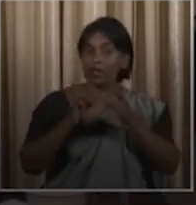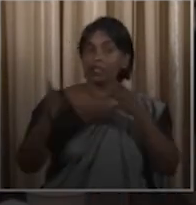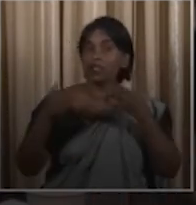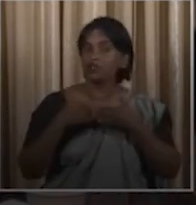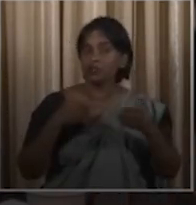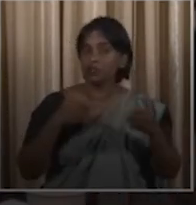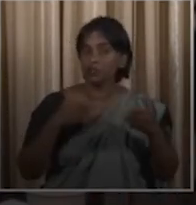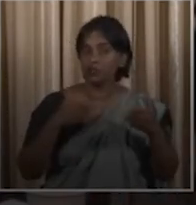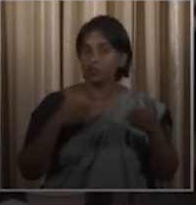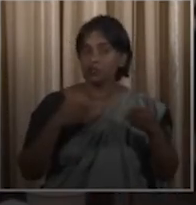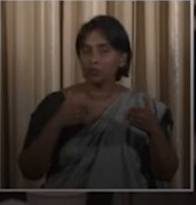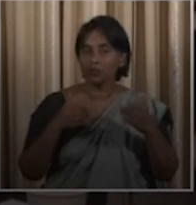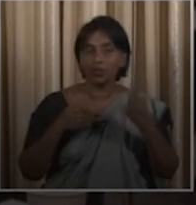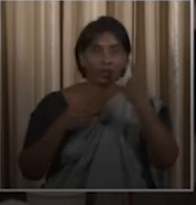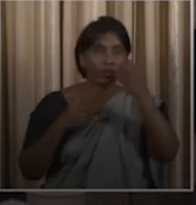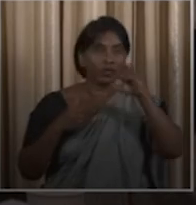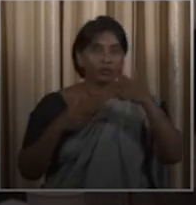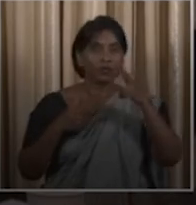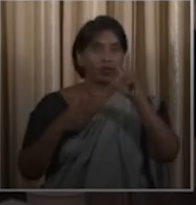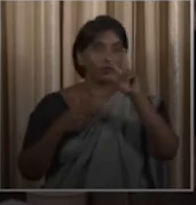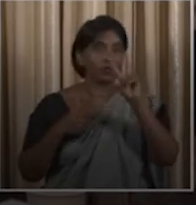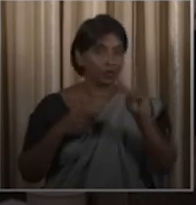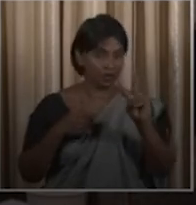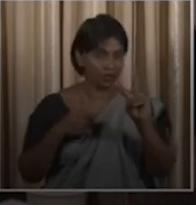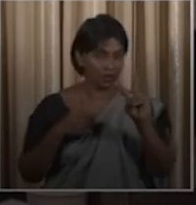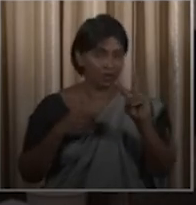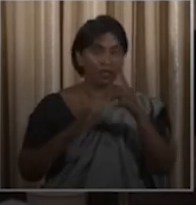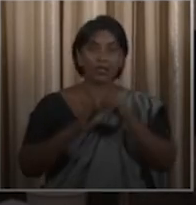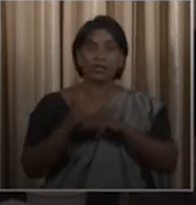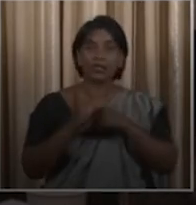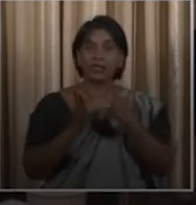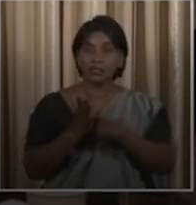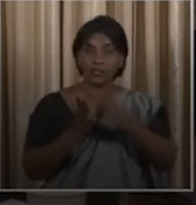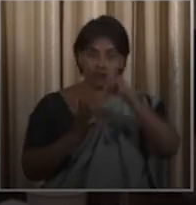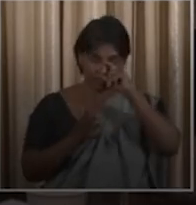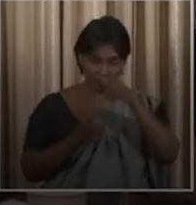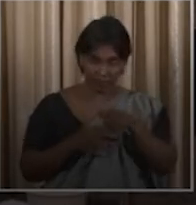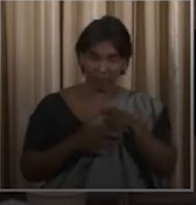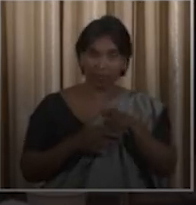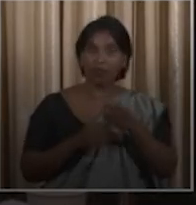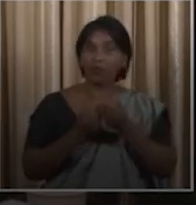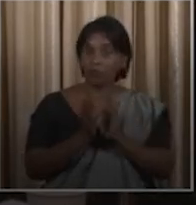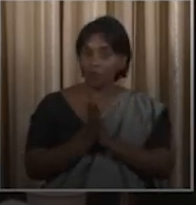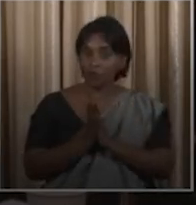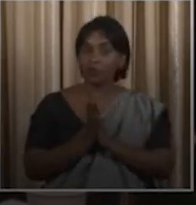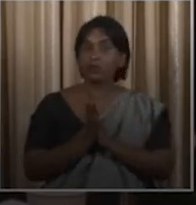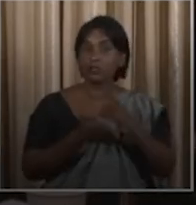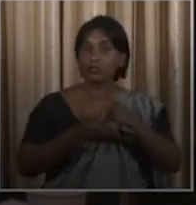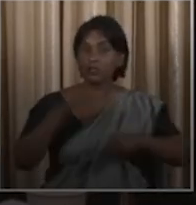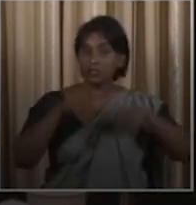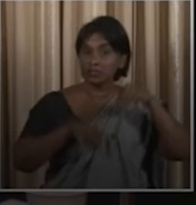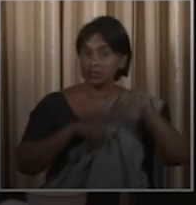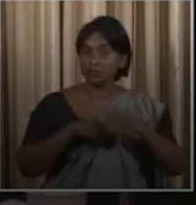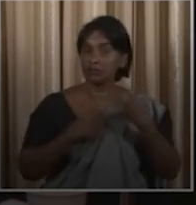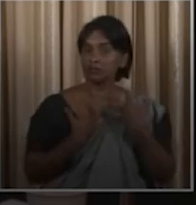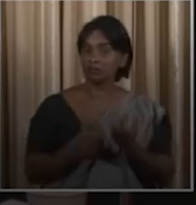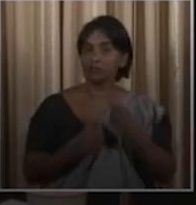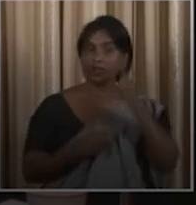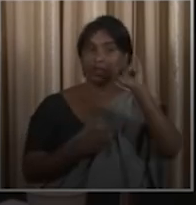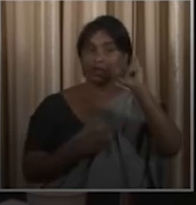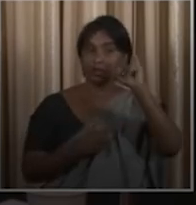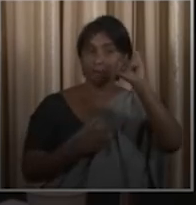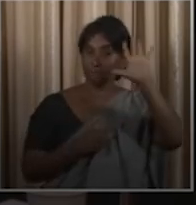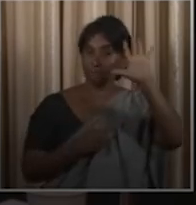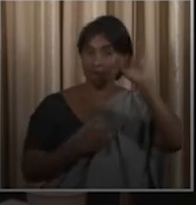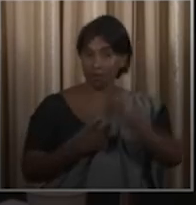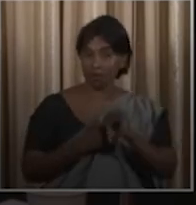Ekda sama sasu deki JR Jayawardhan, taman telapun keival chandra krame hara atpat keraga tuhayem pahye balai, dirga keraga ni